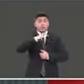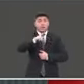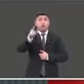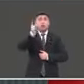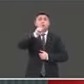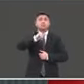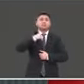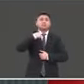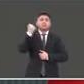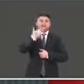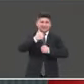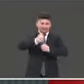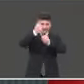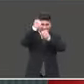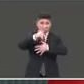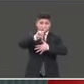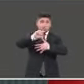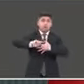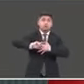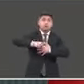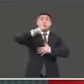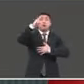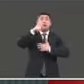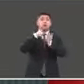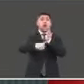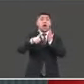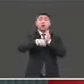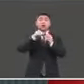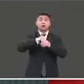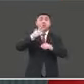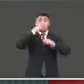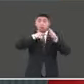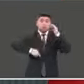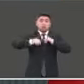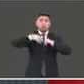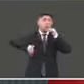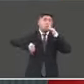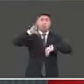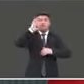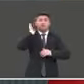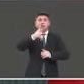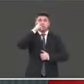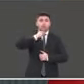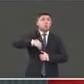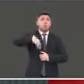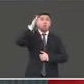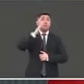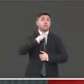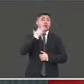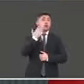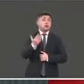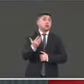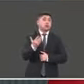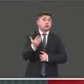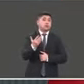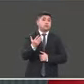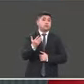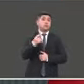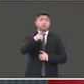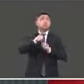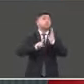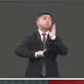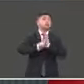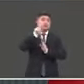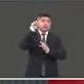basamak birden sıçrayarak tarihinin en yüksek konumuna ulaşmasıdır bu